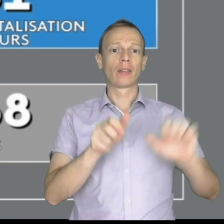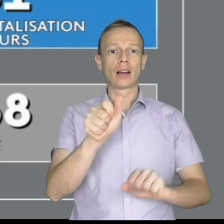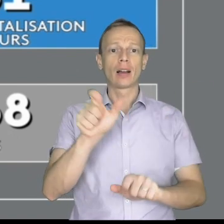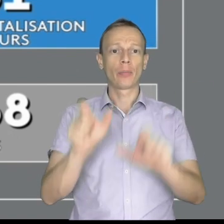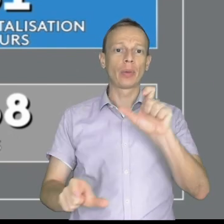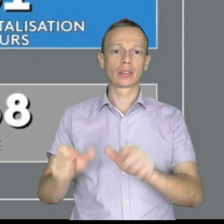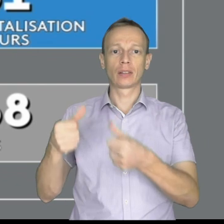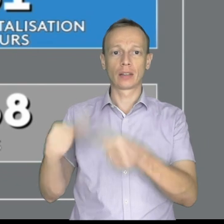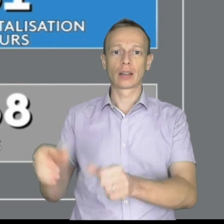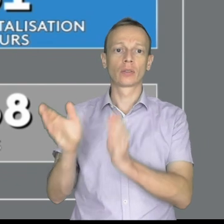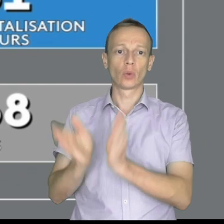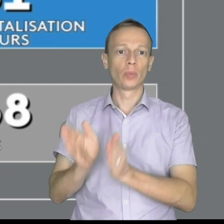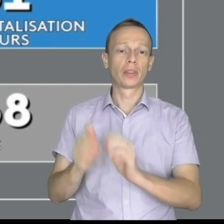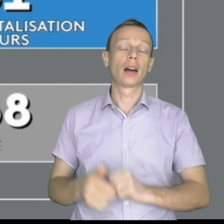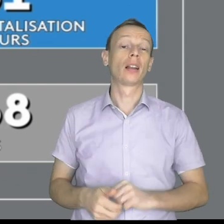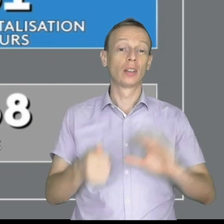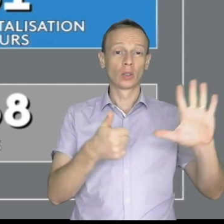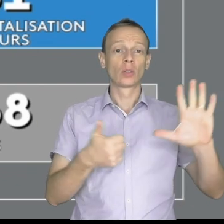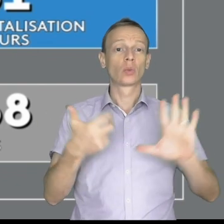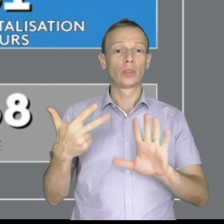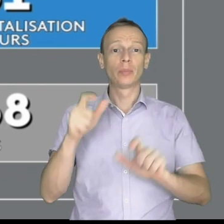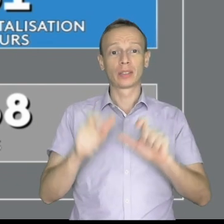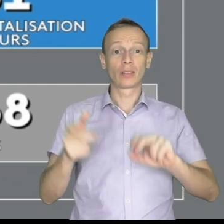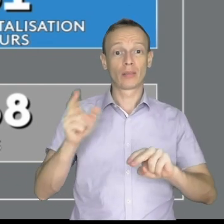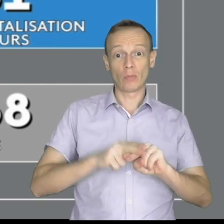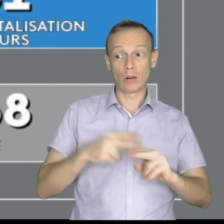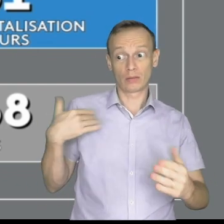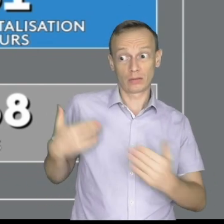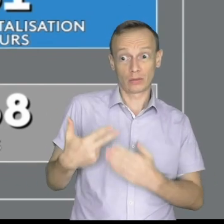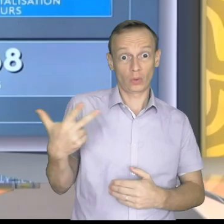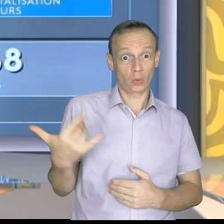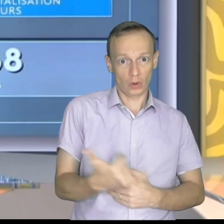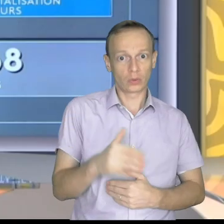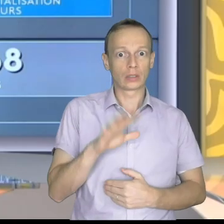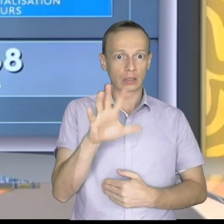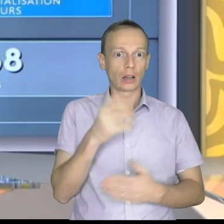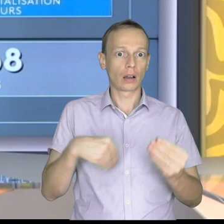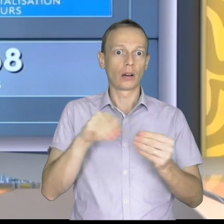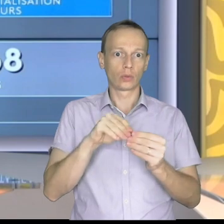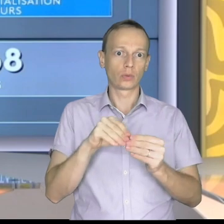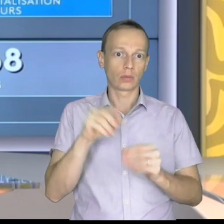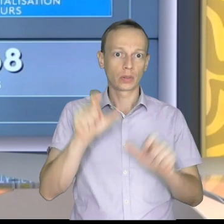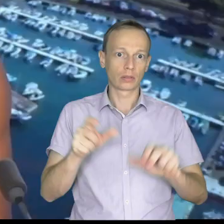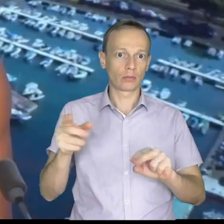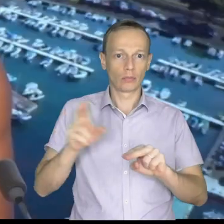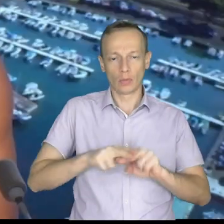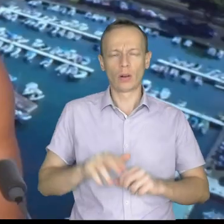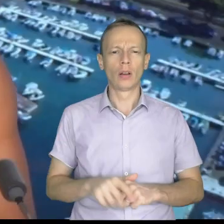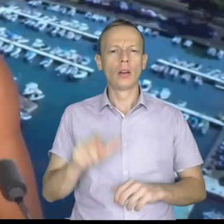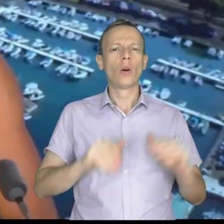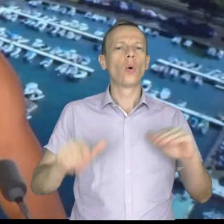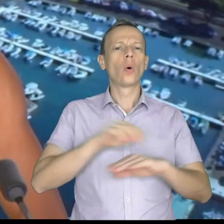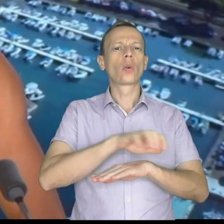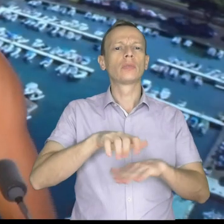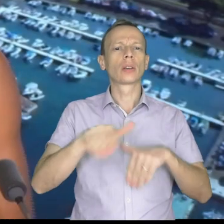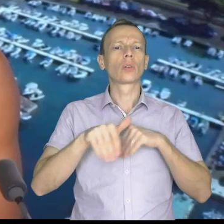81 hospitalisations, 68 décès et 5 décès donc en 72 heures. Et le haut-commissaire Dominique Saurin poursuit